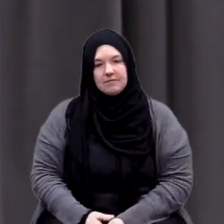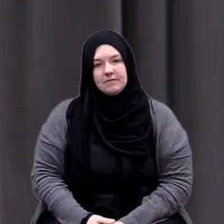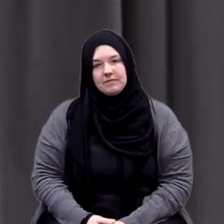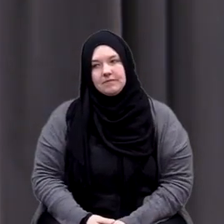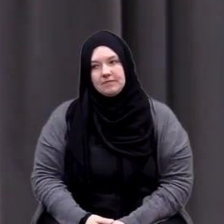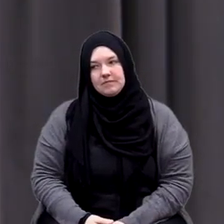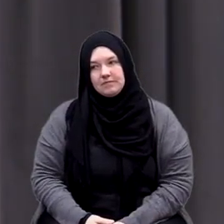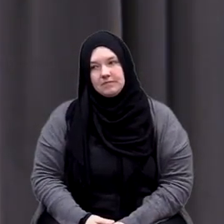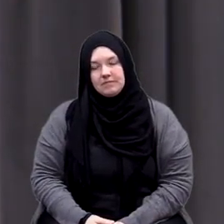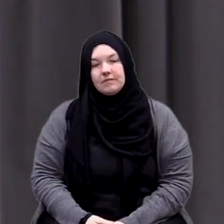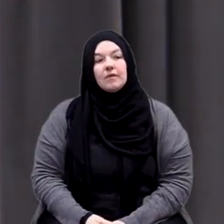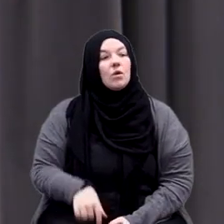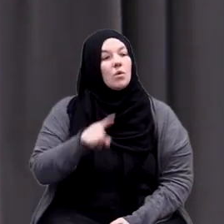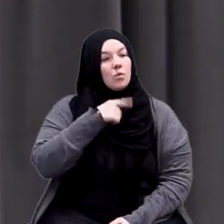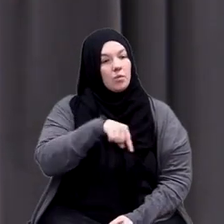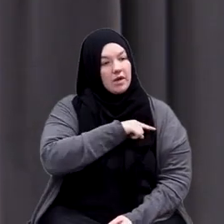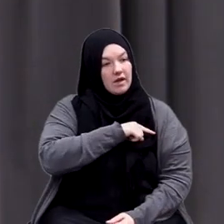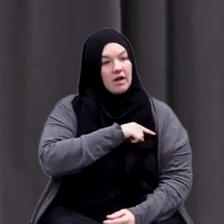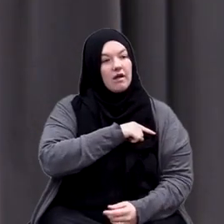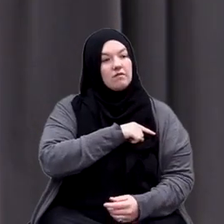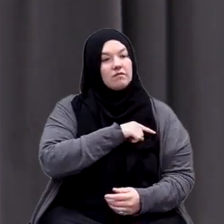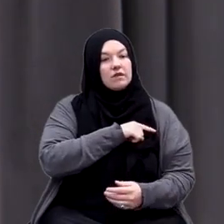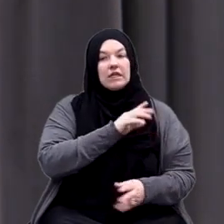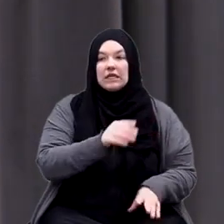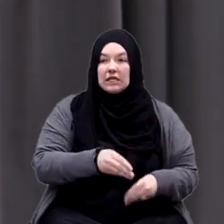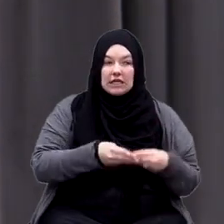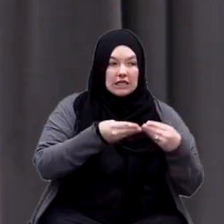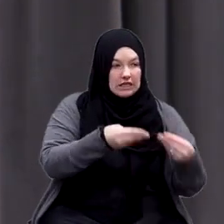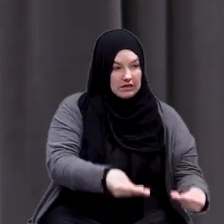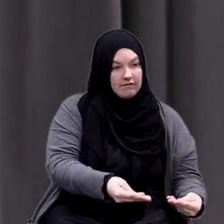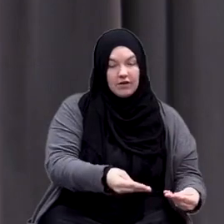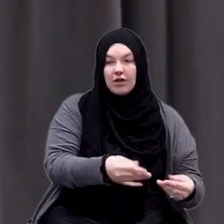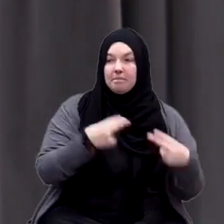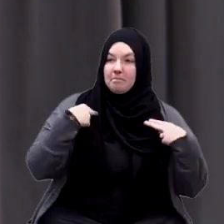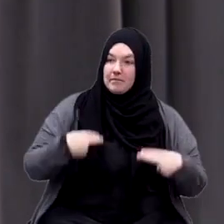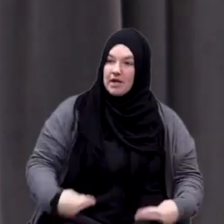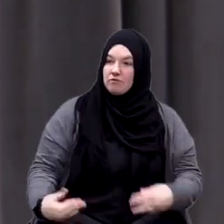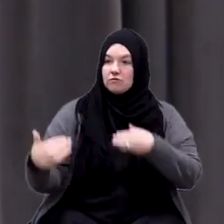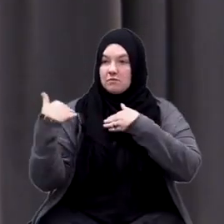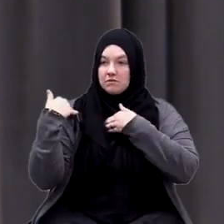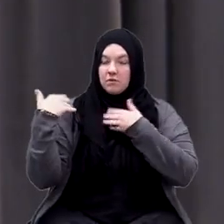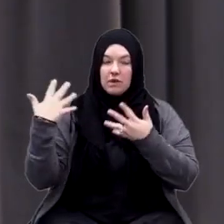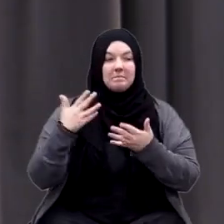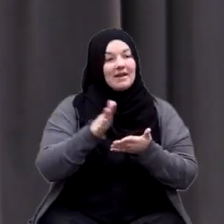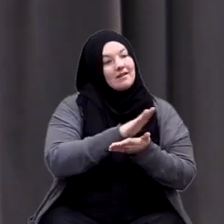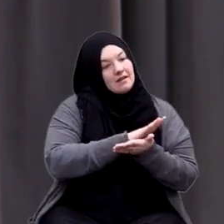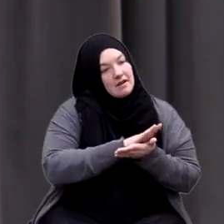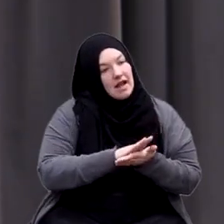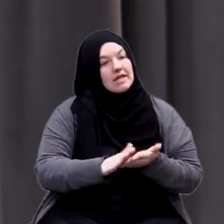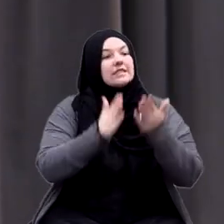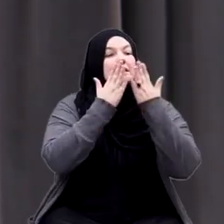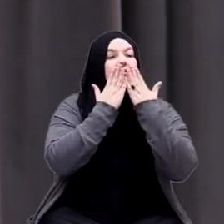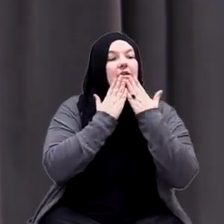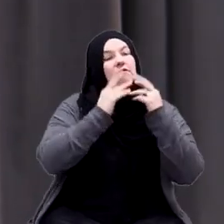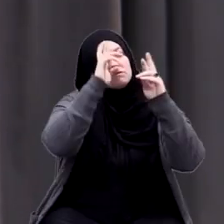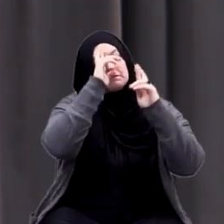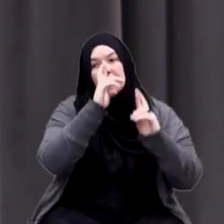بِوَالِدَيْهِ. We have enjoined on man to be kind, respectful, and obedient to his